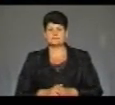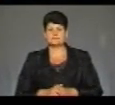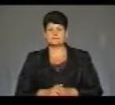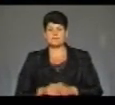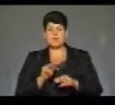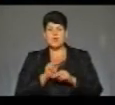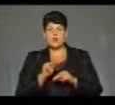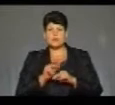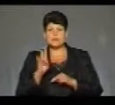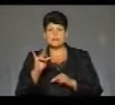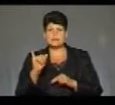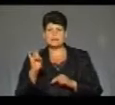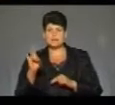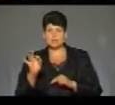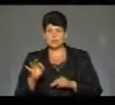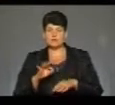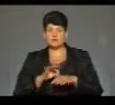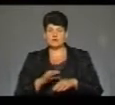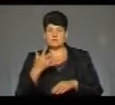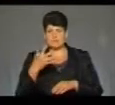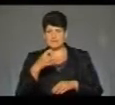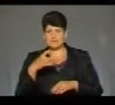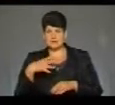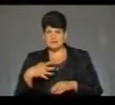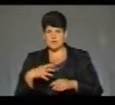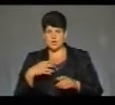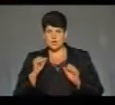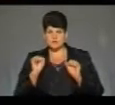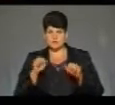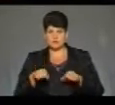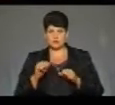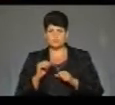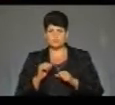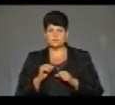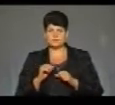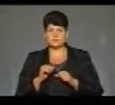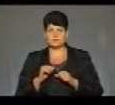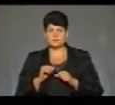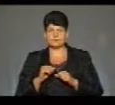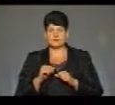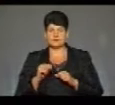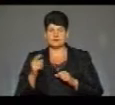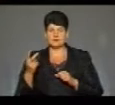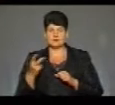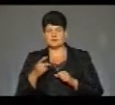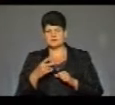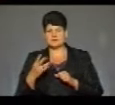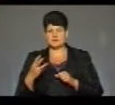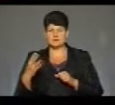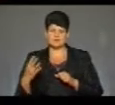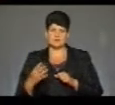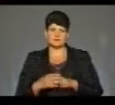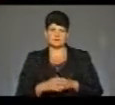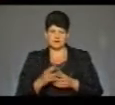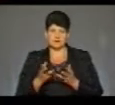Хореограф Ніно проводить 5-хвилинну розминку. Раз, вперед, вверх, два, вперед. Раз, два, три,